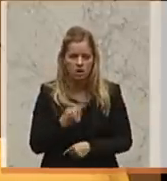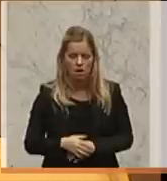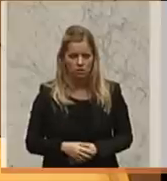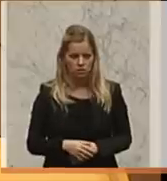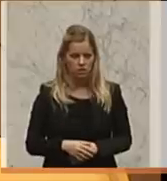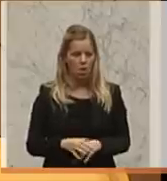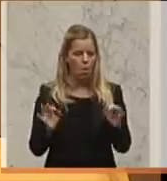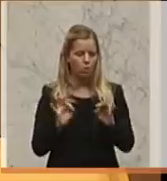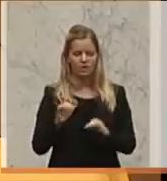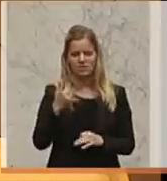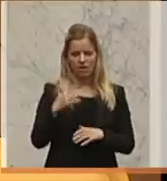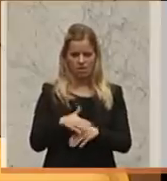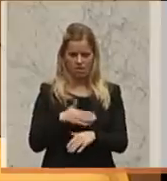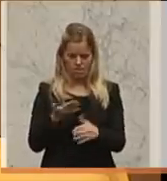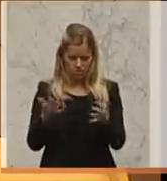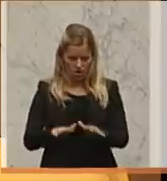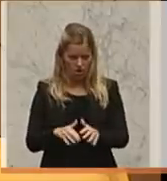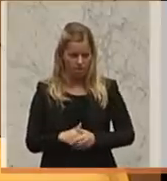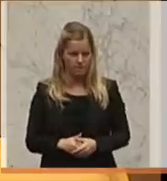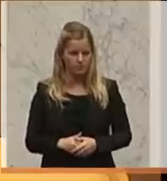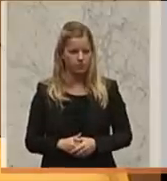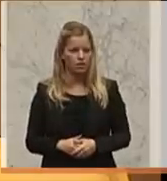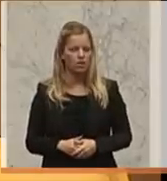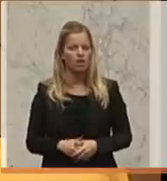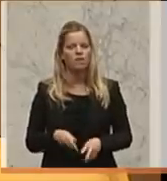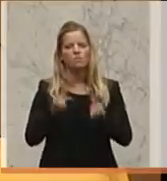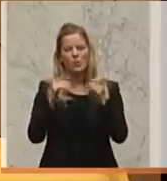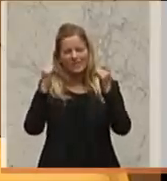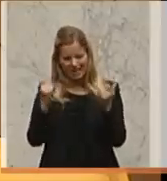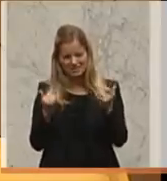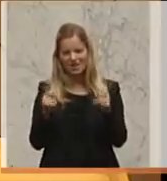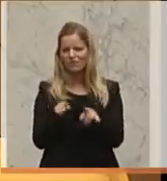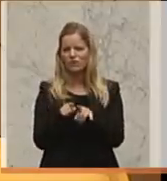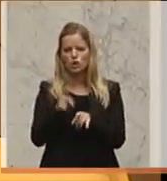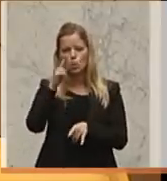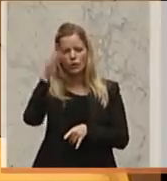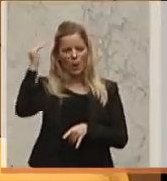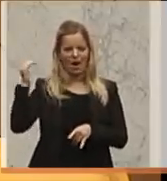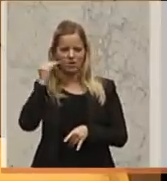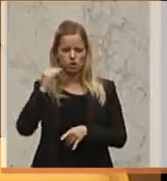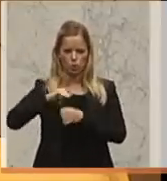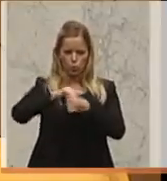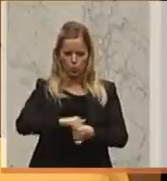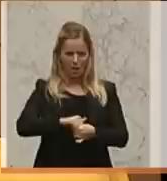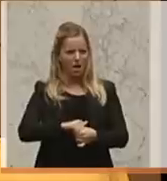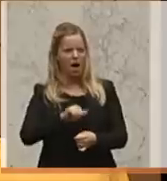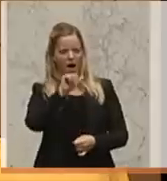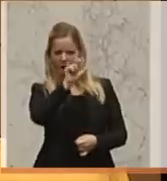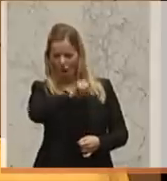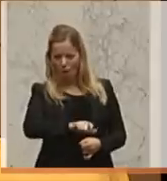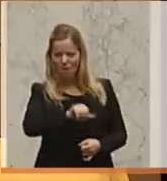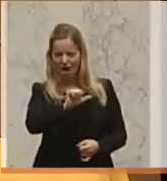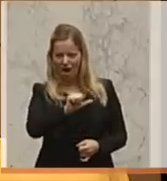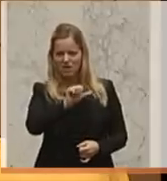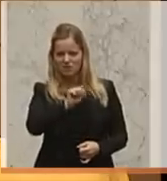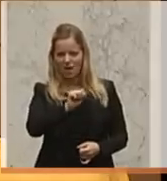Fall. Warum kommt genau dieser nordkoreanische Druck beispielsweise auf die Asfinag? Und zwar nicht dort, wo sie sich gehört. Und